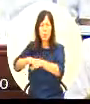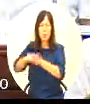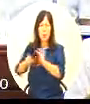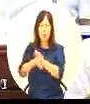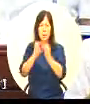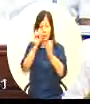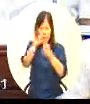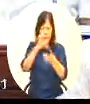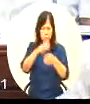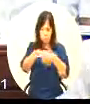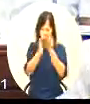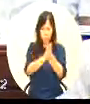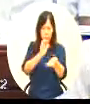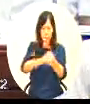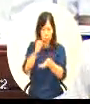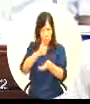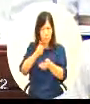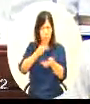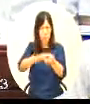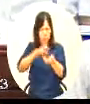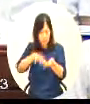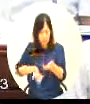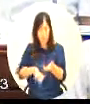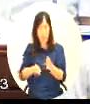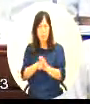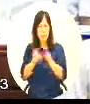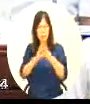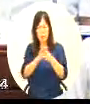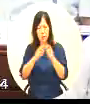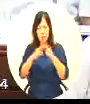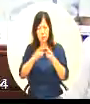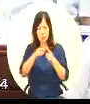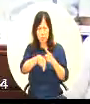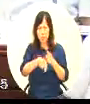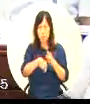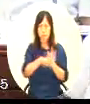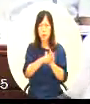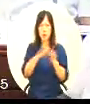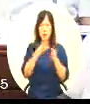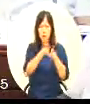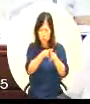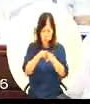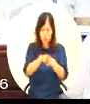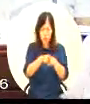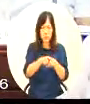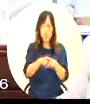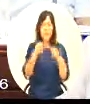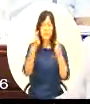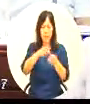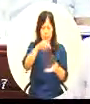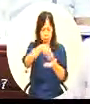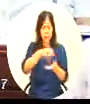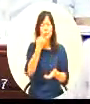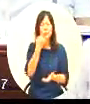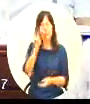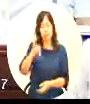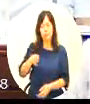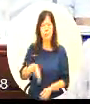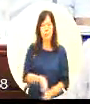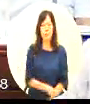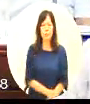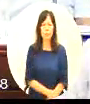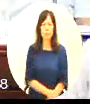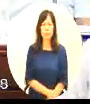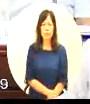医师、我们的医疗院所，因为基本上在关系人上面他的一个同志伴侣本来就是可以签署的。 好，谢谢